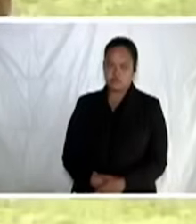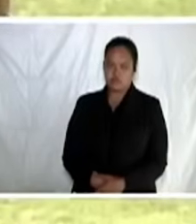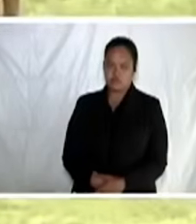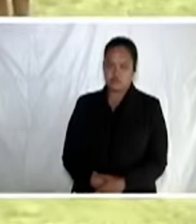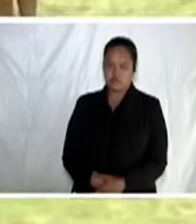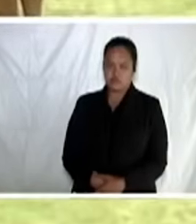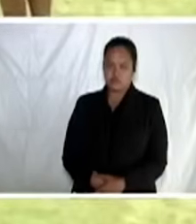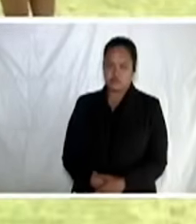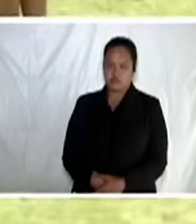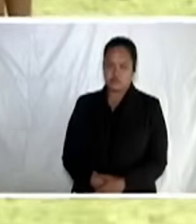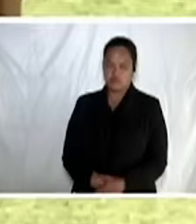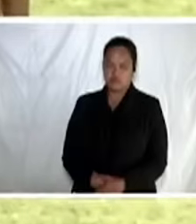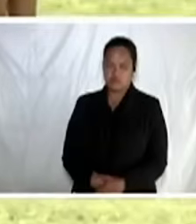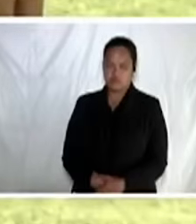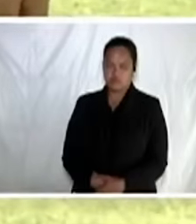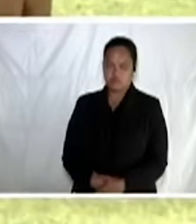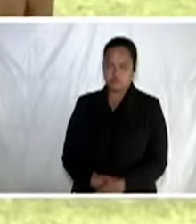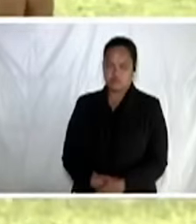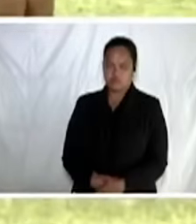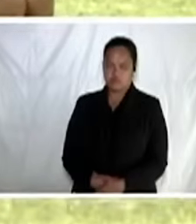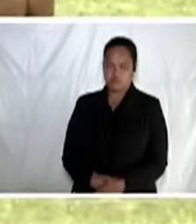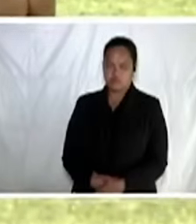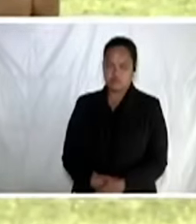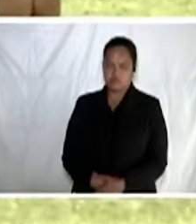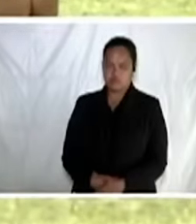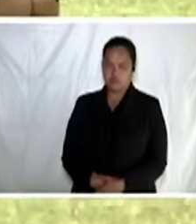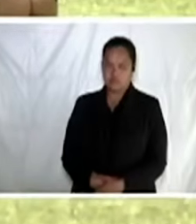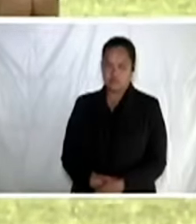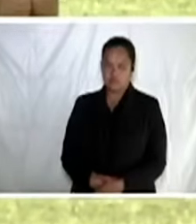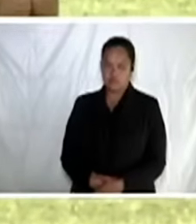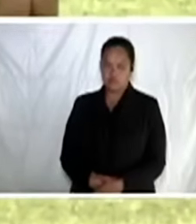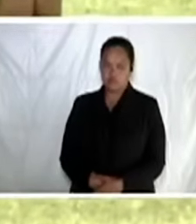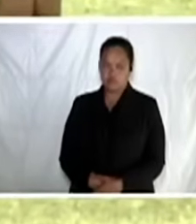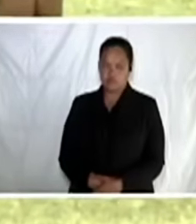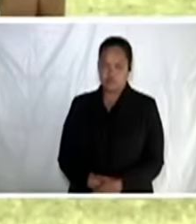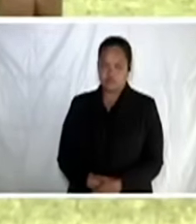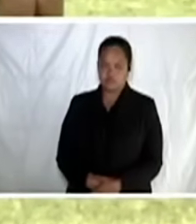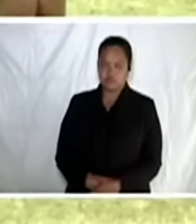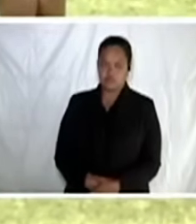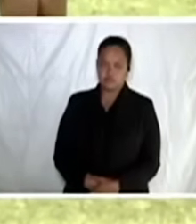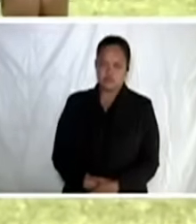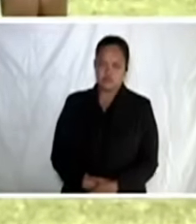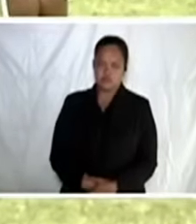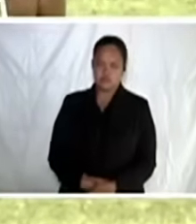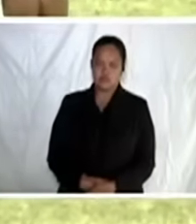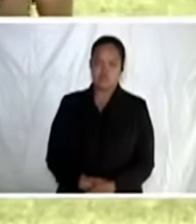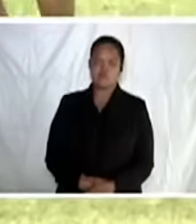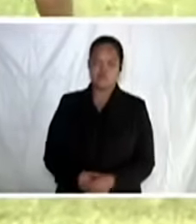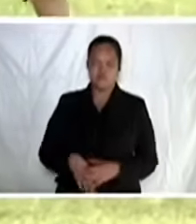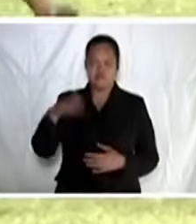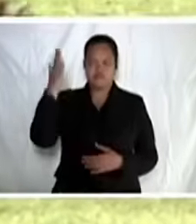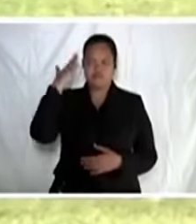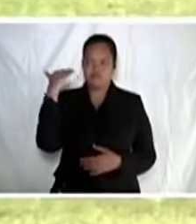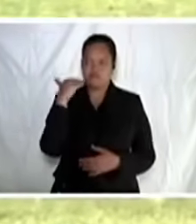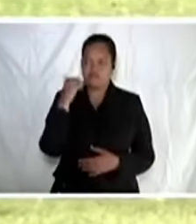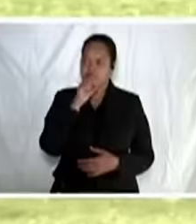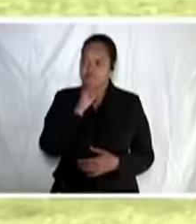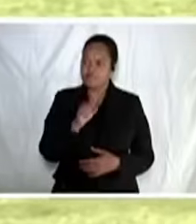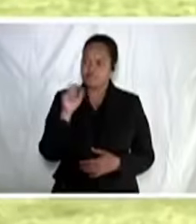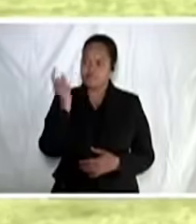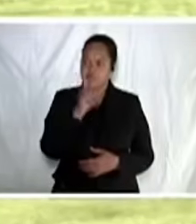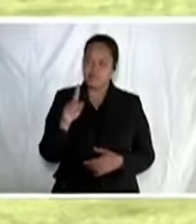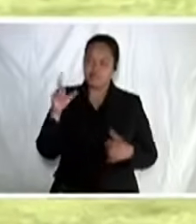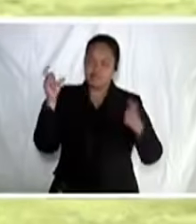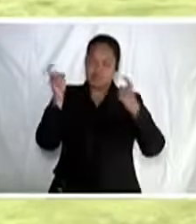है। नूरजहाँ का मोहब्बत भरा सलाम और आदाब अर्ज़ है। Ladies and gentlemen, as today's